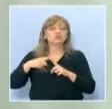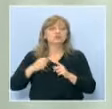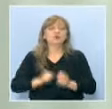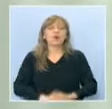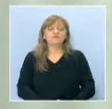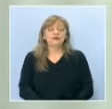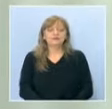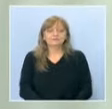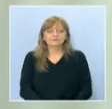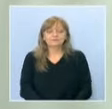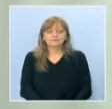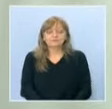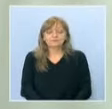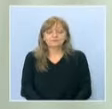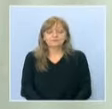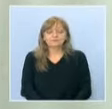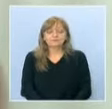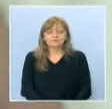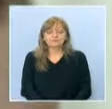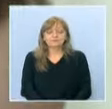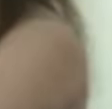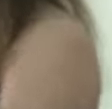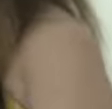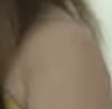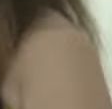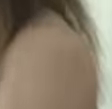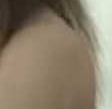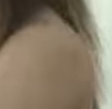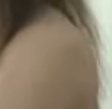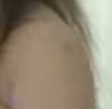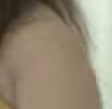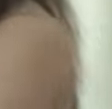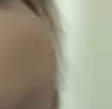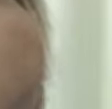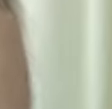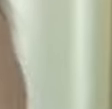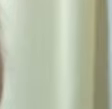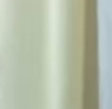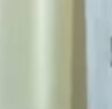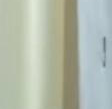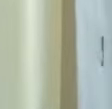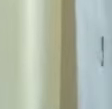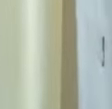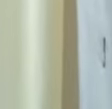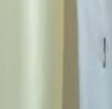Yeah!